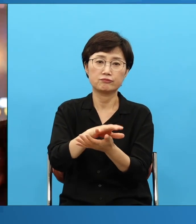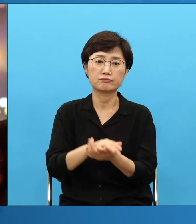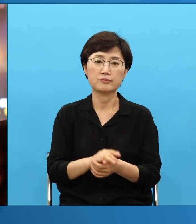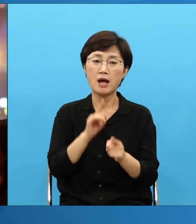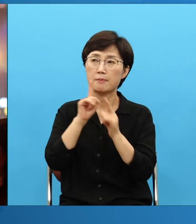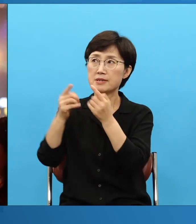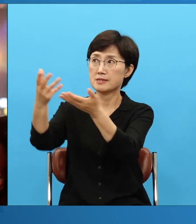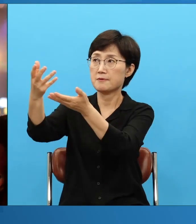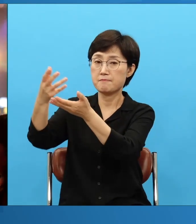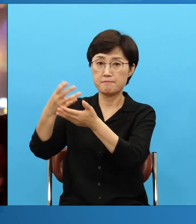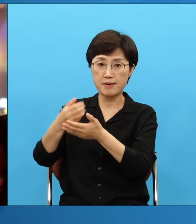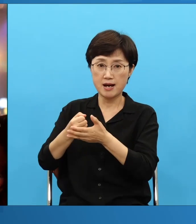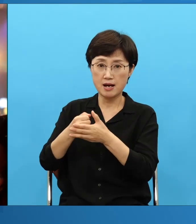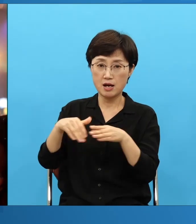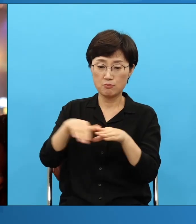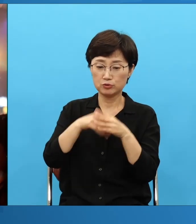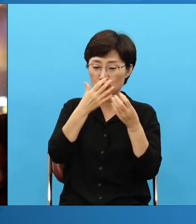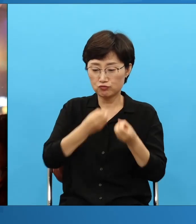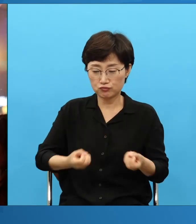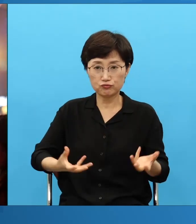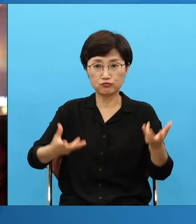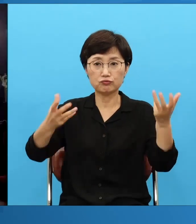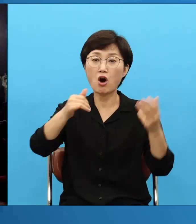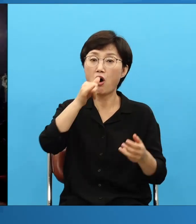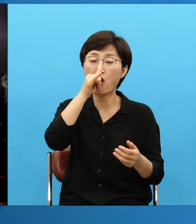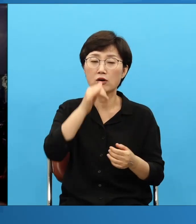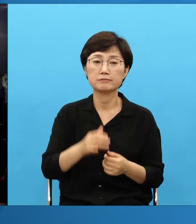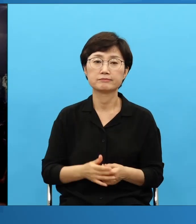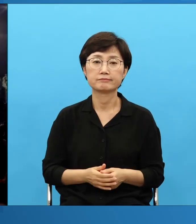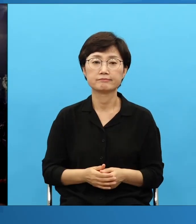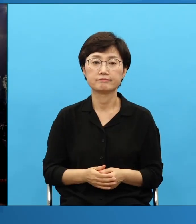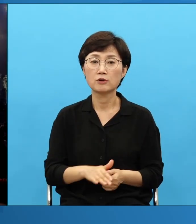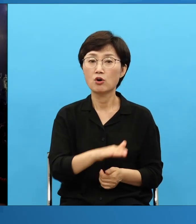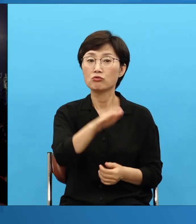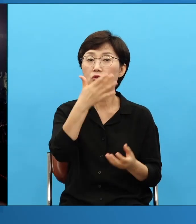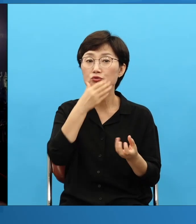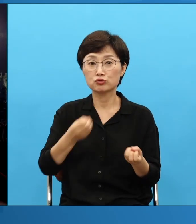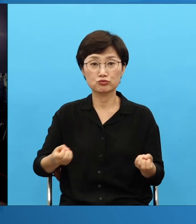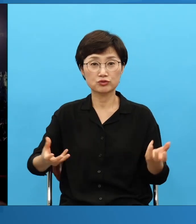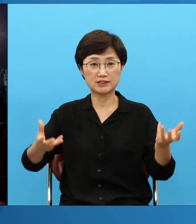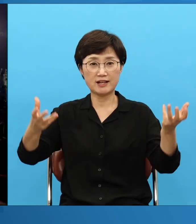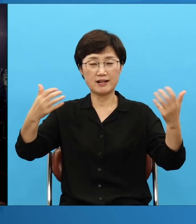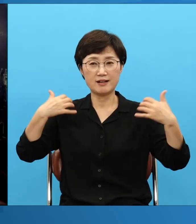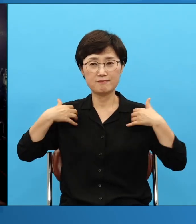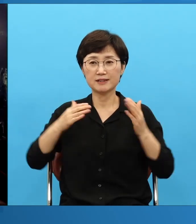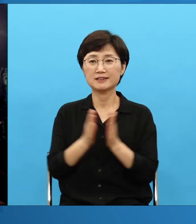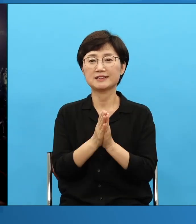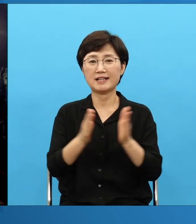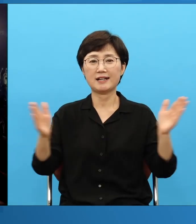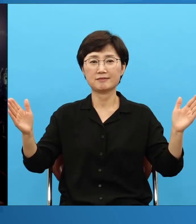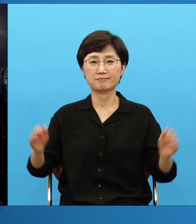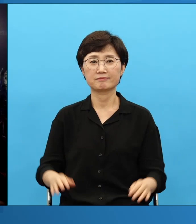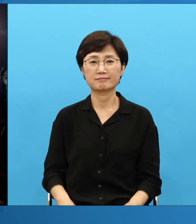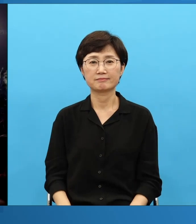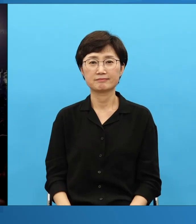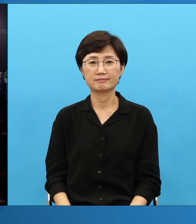말씀과 엄청난 문화축제가 열리게 됩니다. 우리들의 축제 곧 시작됩니다.